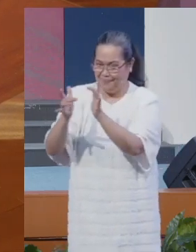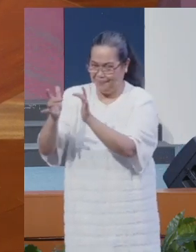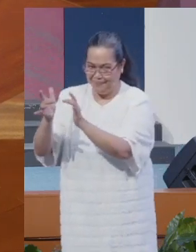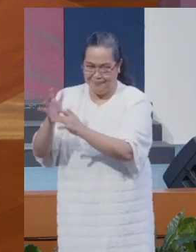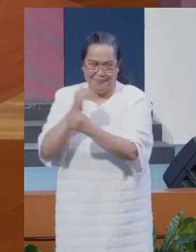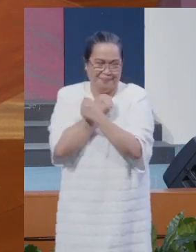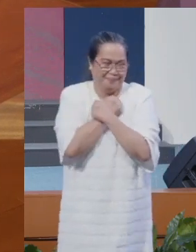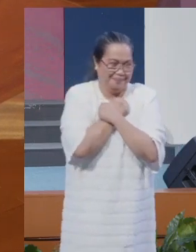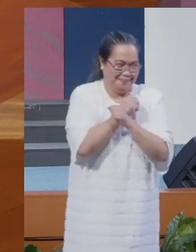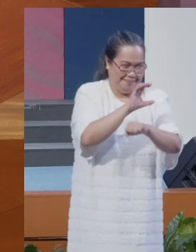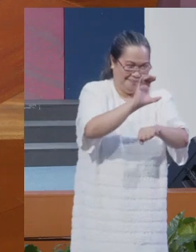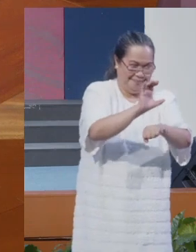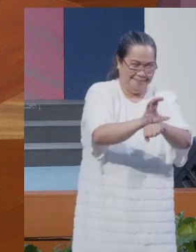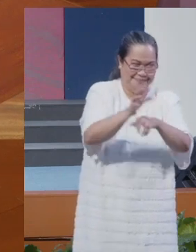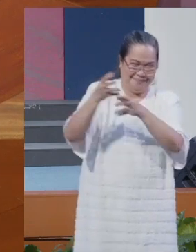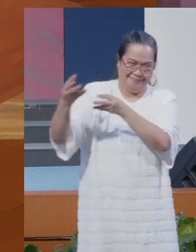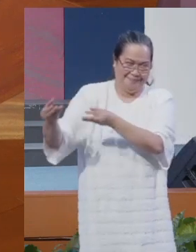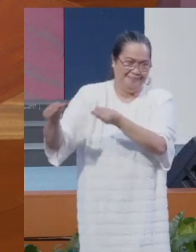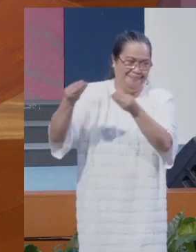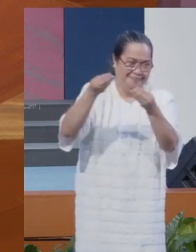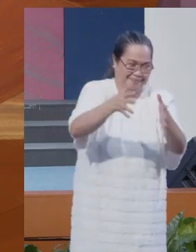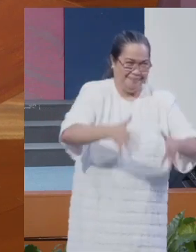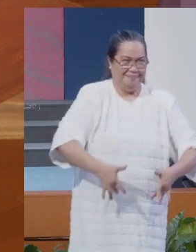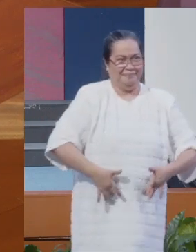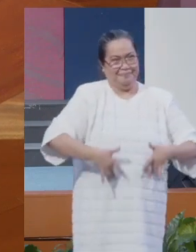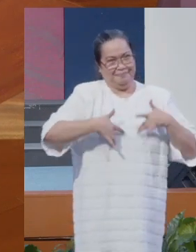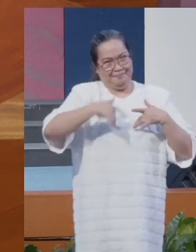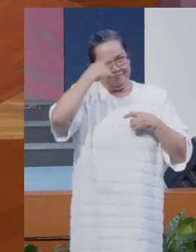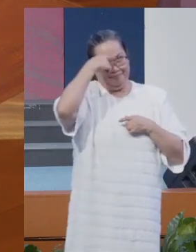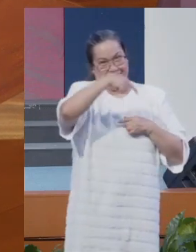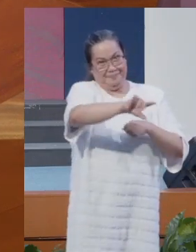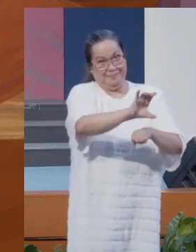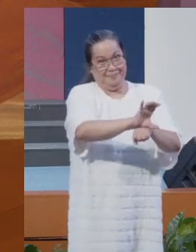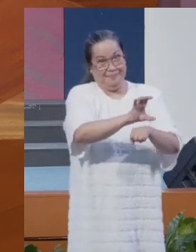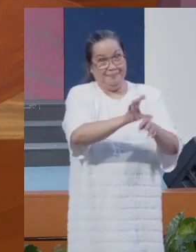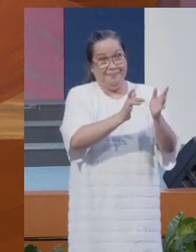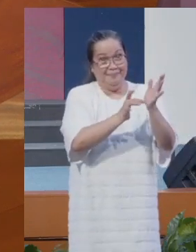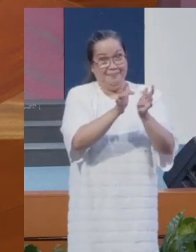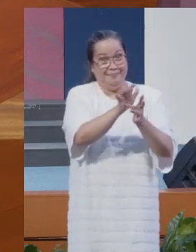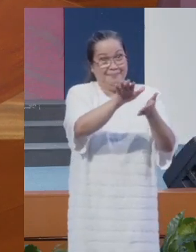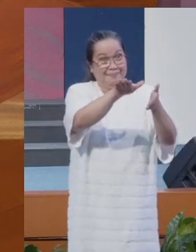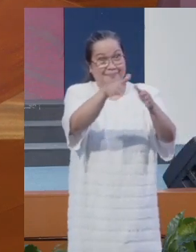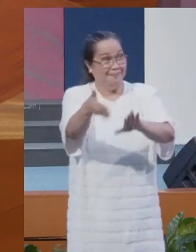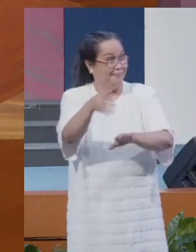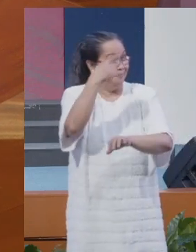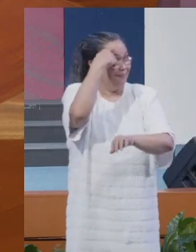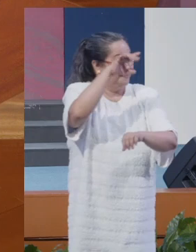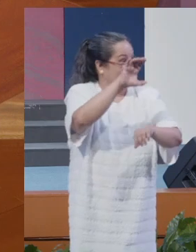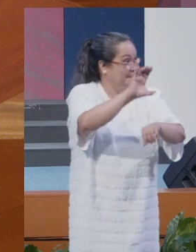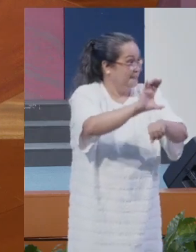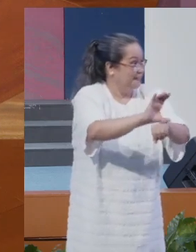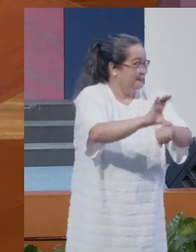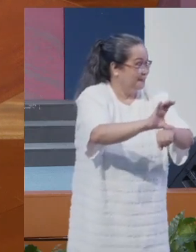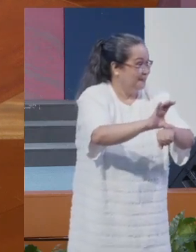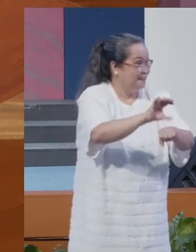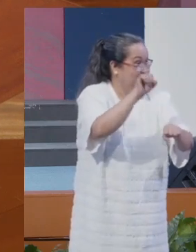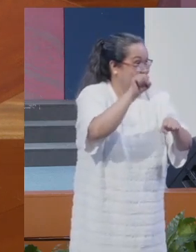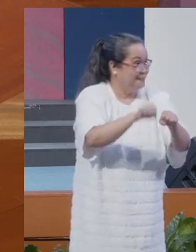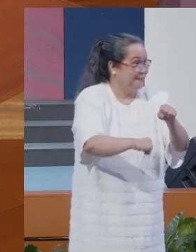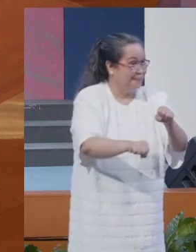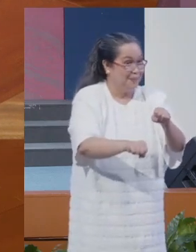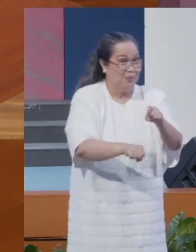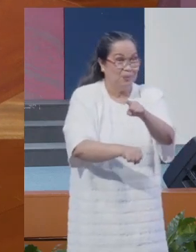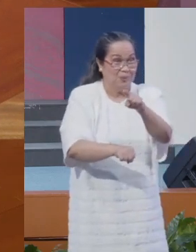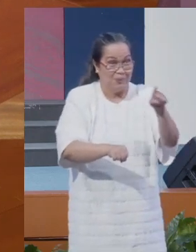gave Himself up for her." Si Jesus ay namatay para sa kanyang iglesia. Datapwat ang mga asawang